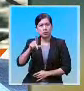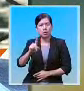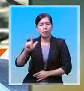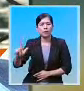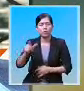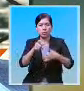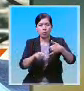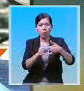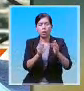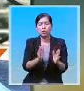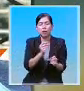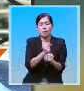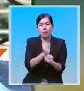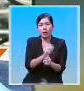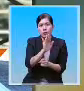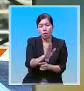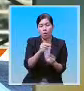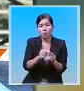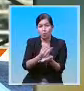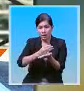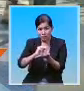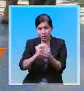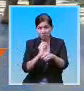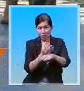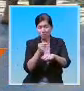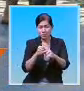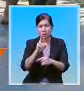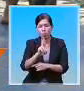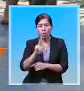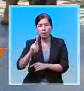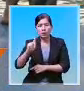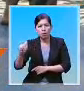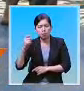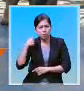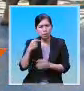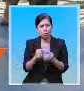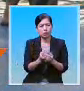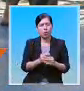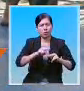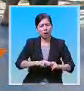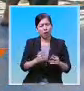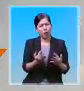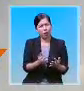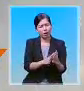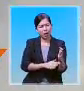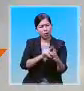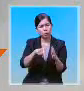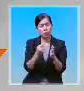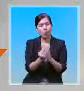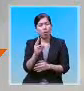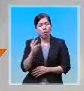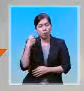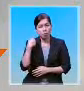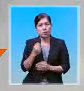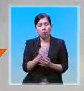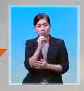ที่กู้ภัยมูลนิธิร่วมกตัญญูได้นั่งเฝ้าศพรอเจ้าหน้าที่ตำรวจนาน6ชั่วโมงบริเวณสะพานพระราม7บางรายงานบอกไม่ใช่แ